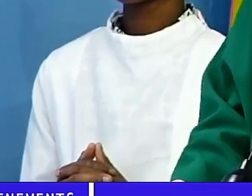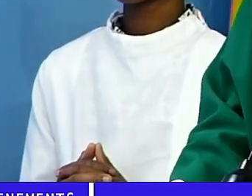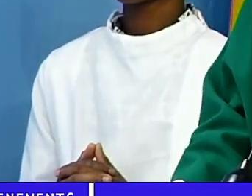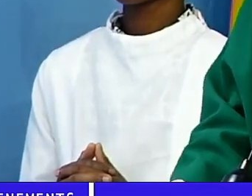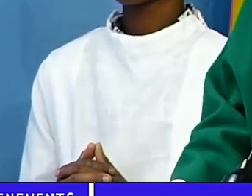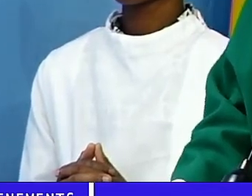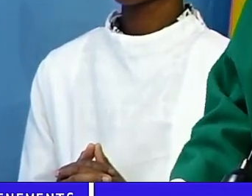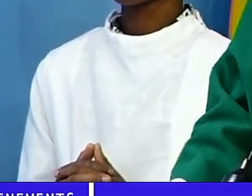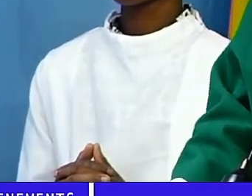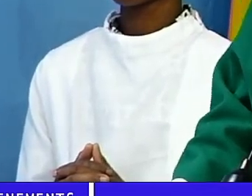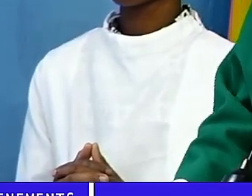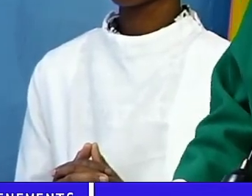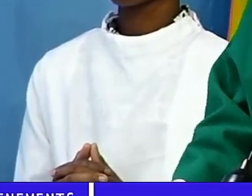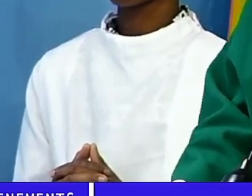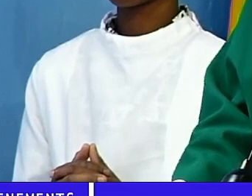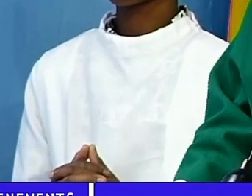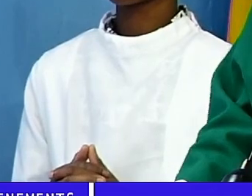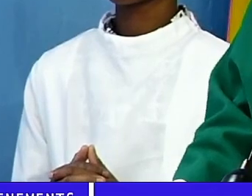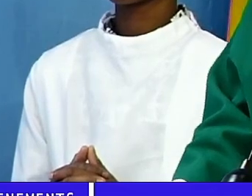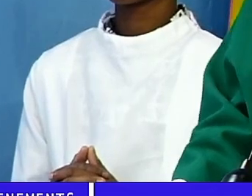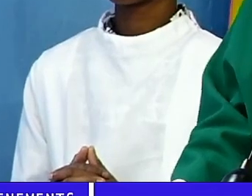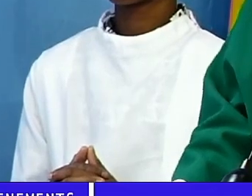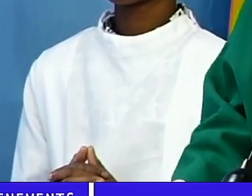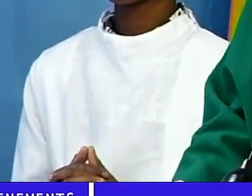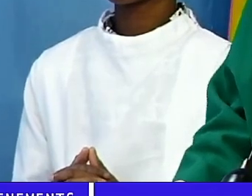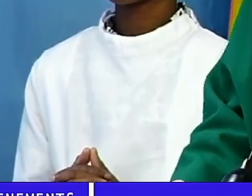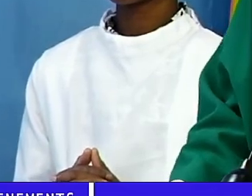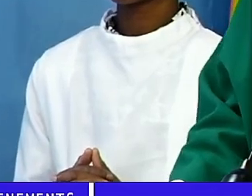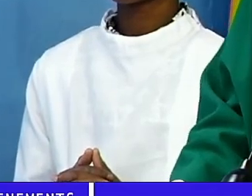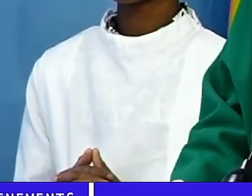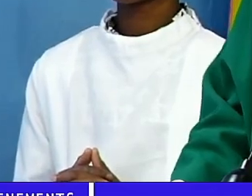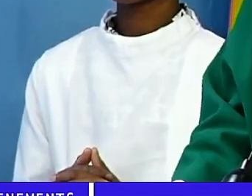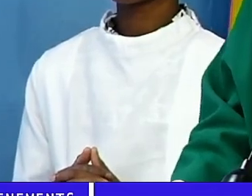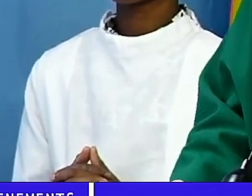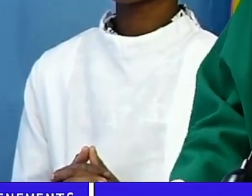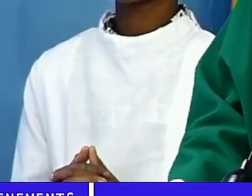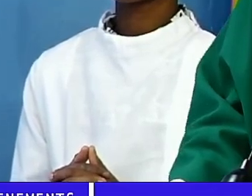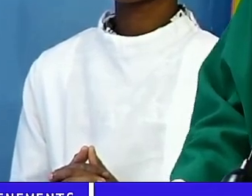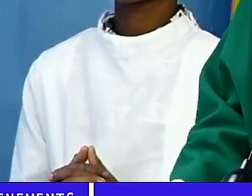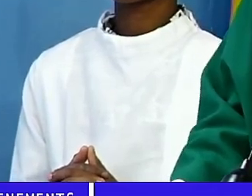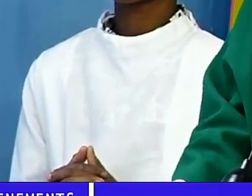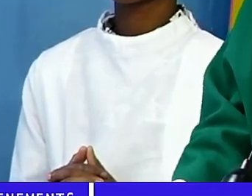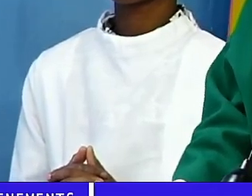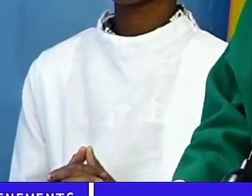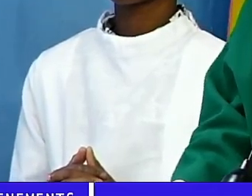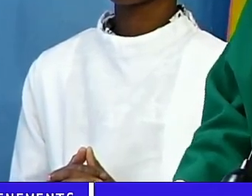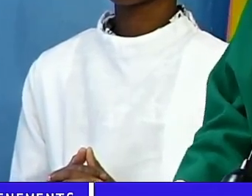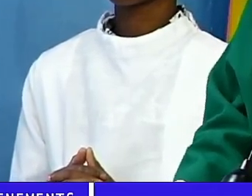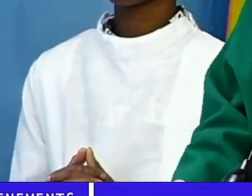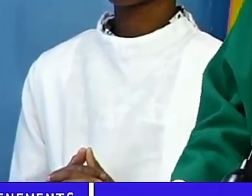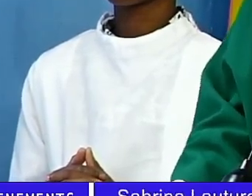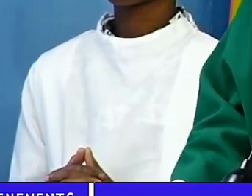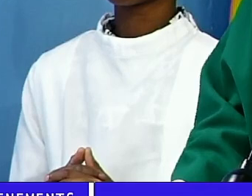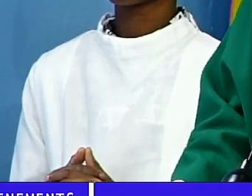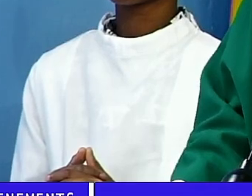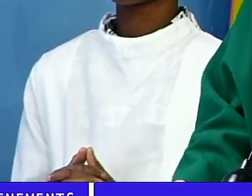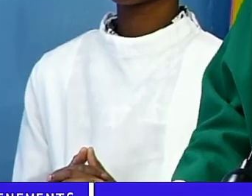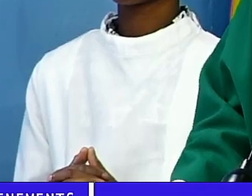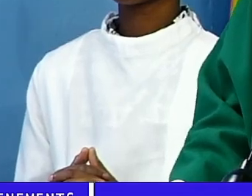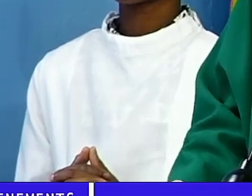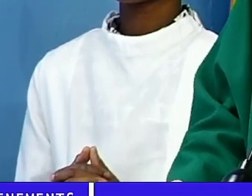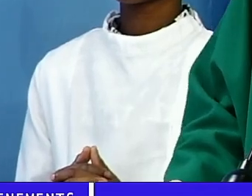yoyé. Nous saluons chaque membre chorale consolatrice des affligés qui a animé la messe